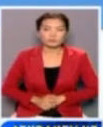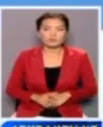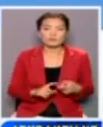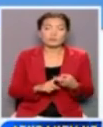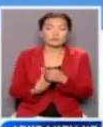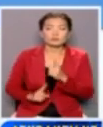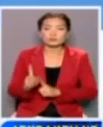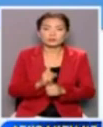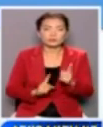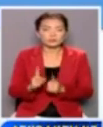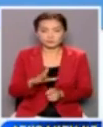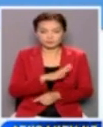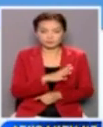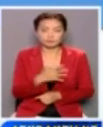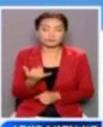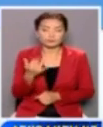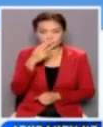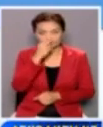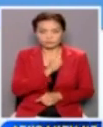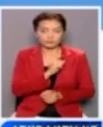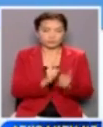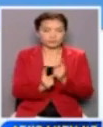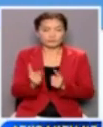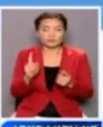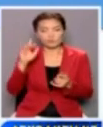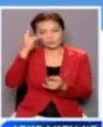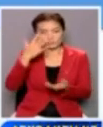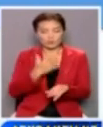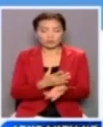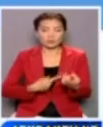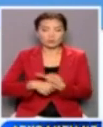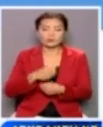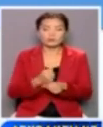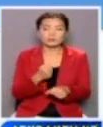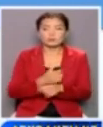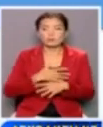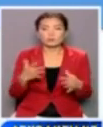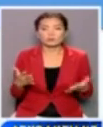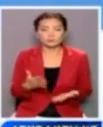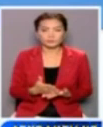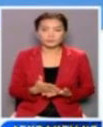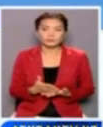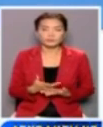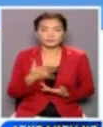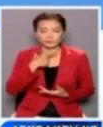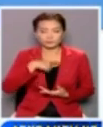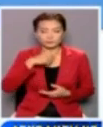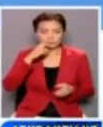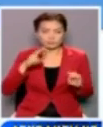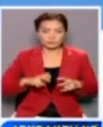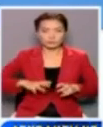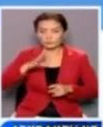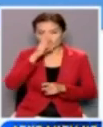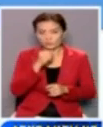Пандемия изменила наше общество, она повлияла и изменила нашу психологию, наши взгляды на многое. Заставила себя пересмотреть,